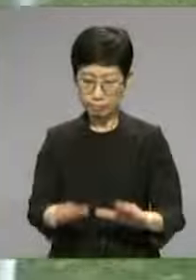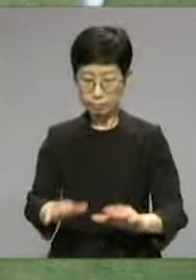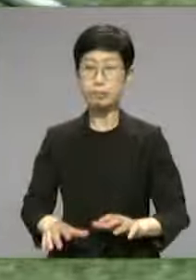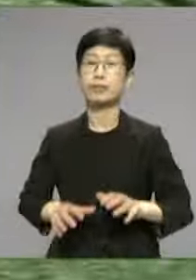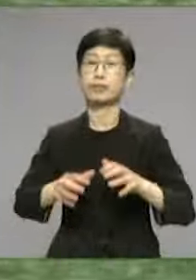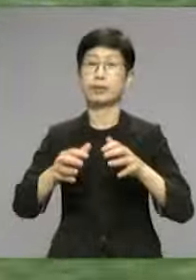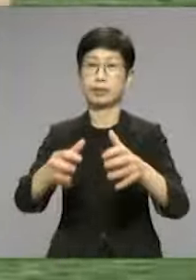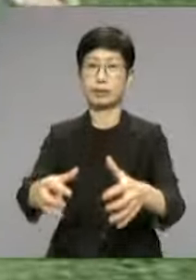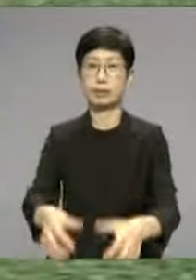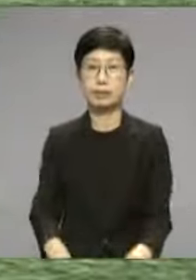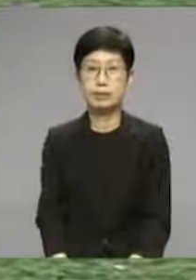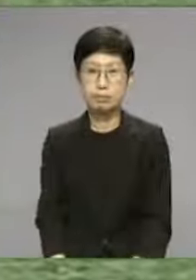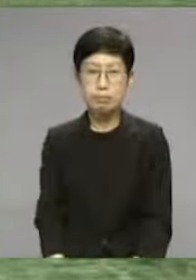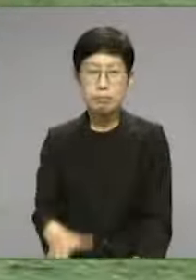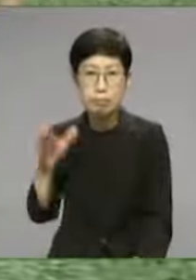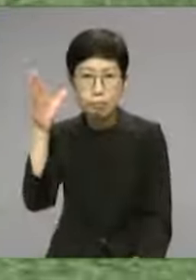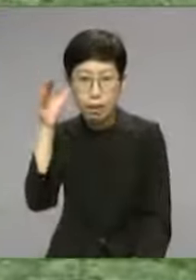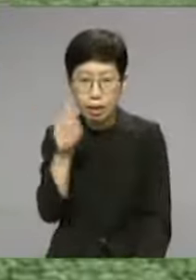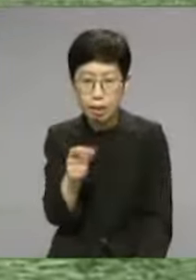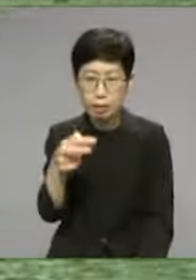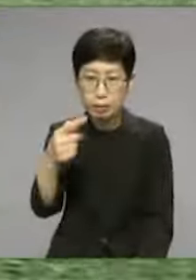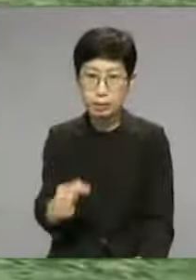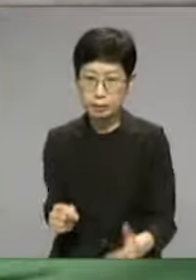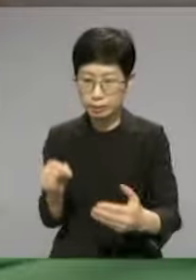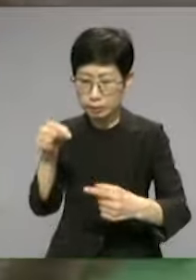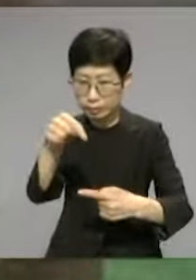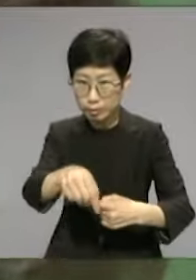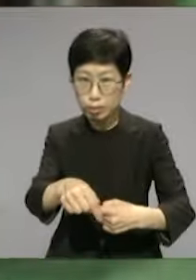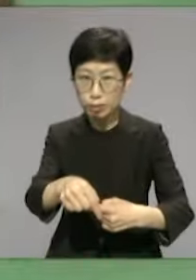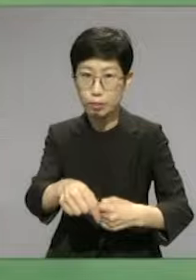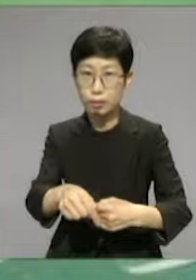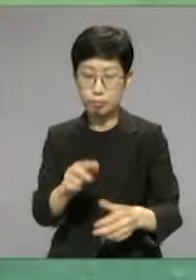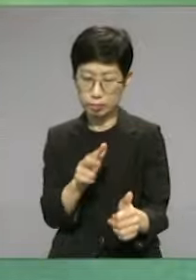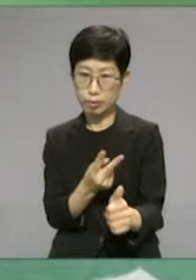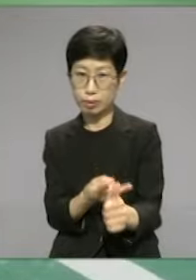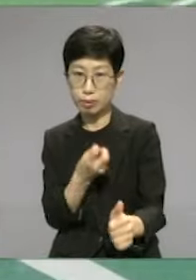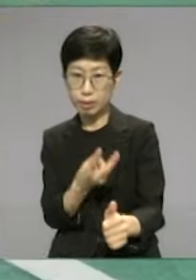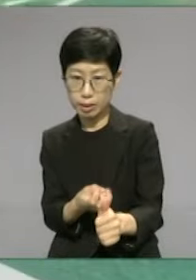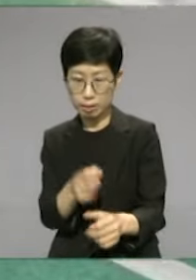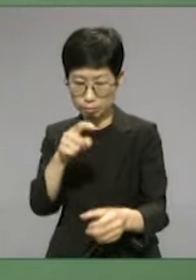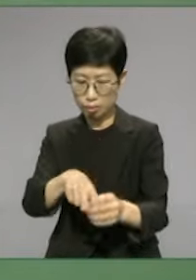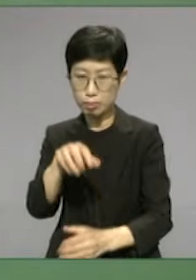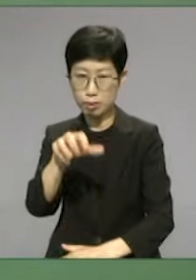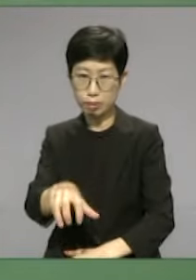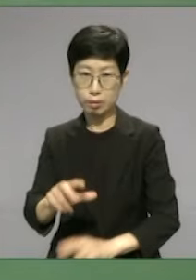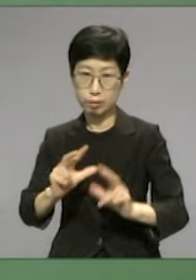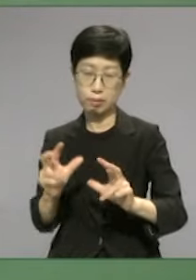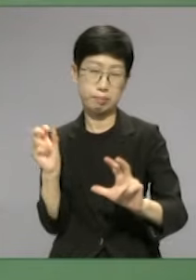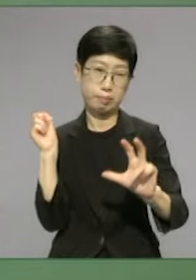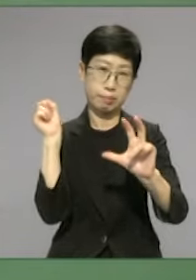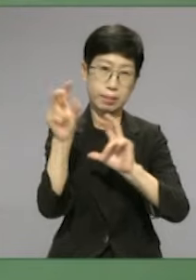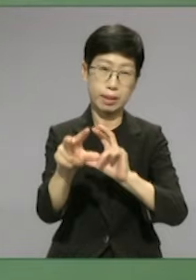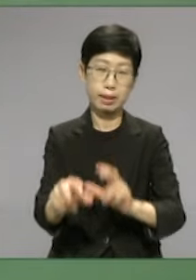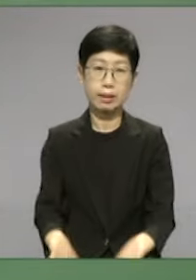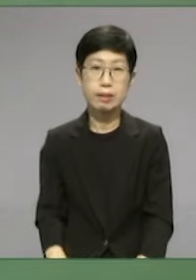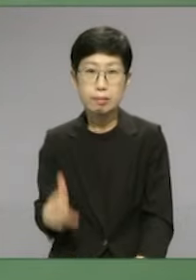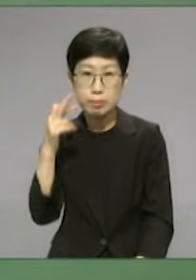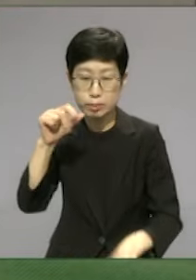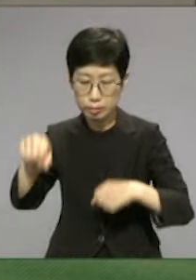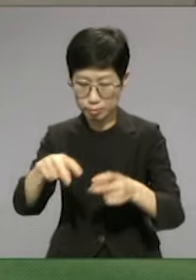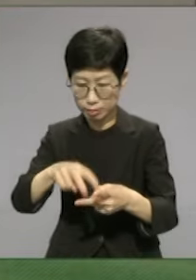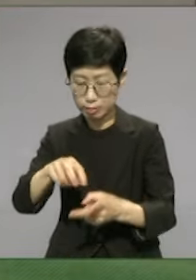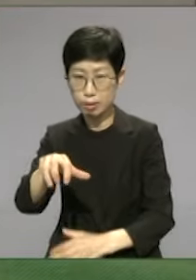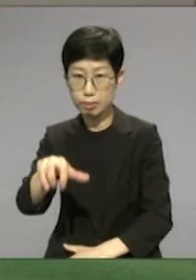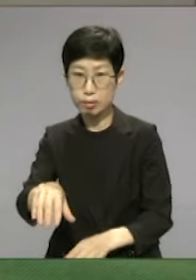오늘의 세계입니다. 강아지가 허들을 넘고 토끼가 목표 지점을 향해 힘차게 공을 던집니다. 미국